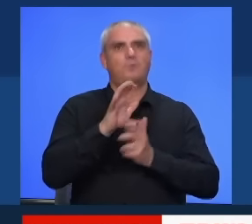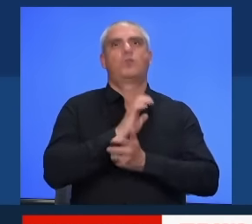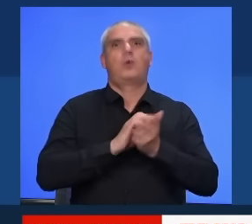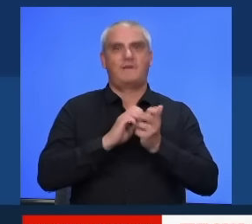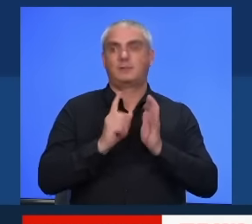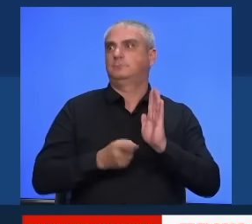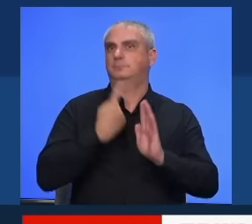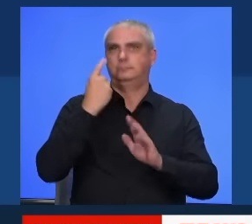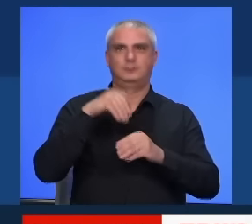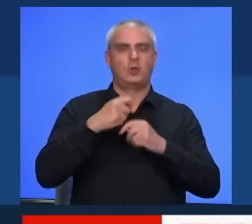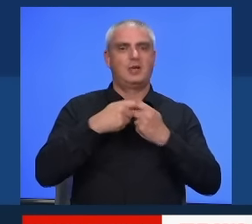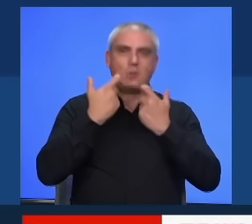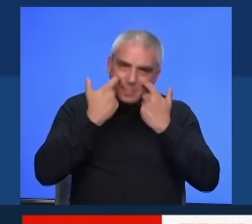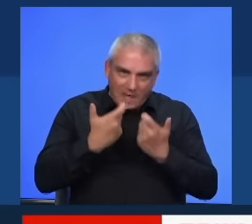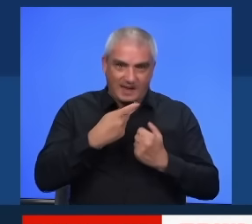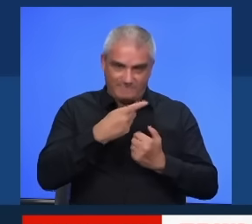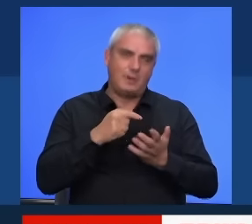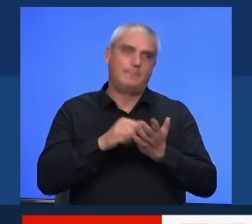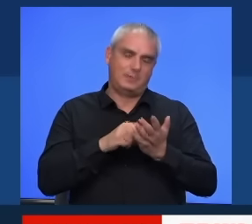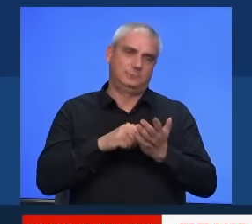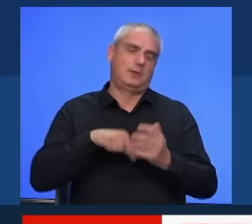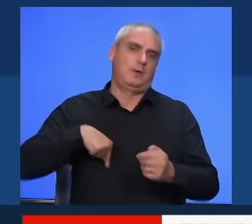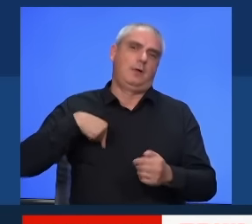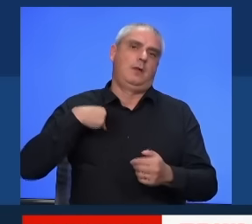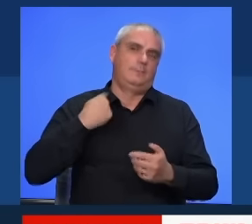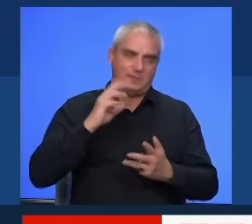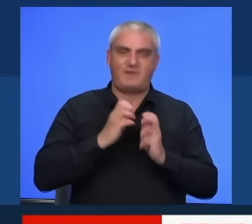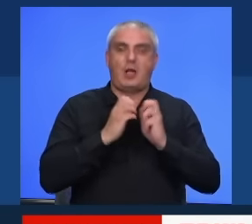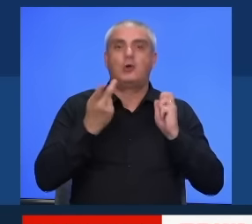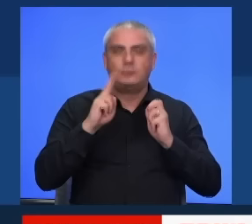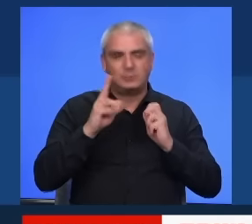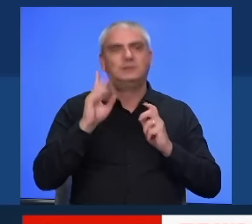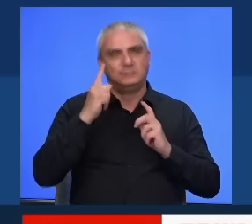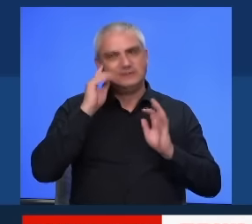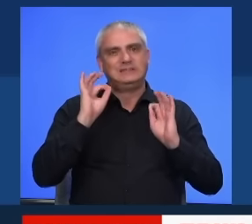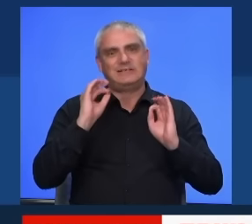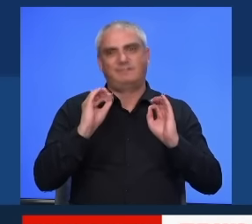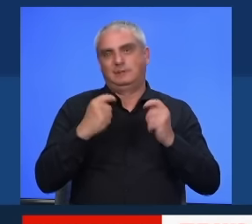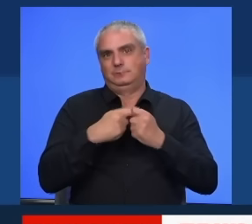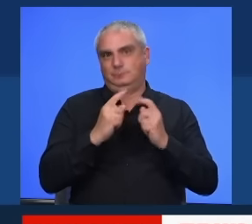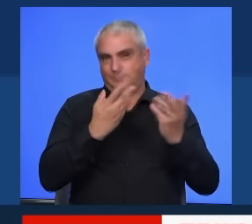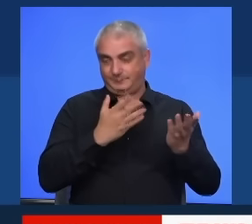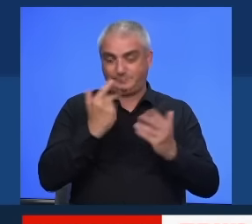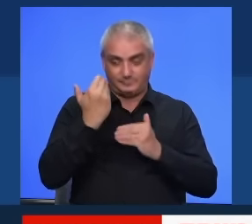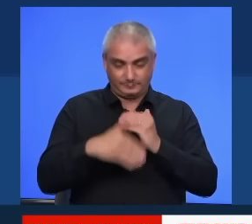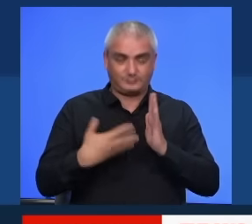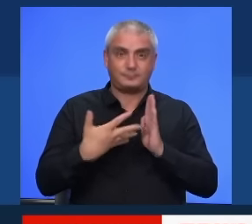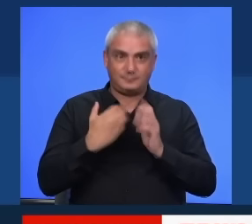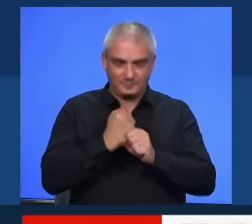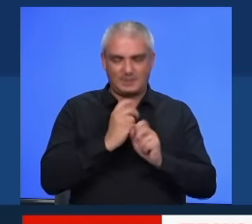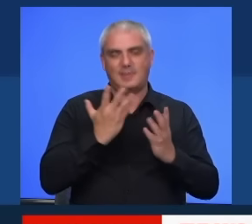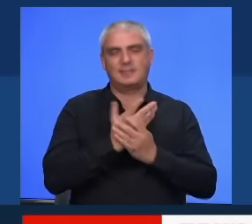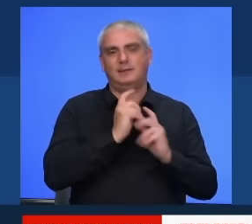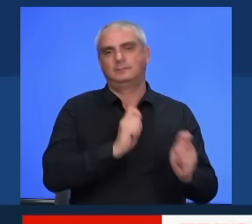תקדימית בקרב גופי האכיפה, על כן משכי הזמן, אף שהם ארוכים מהרגיל, סבירים בנסיבות העניין. עם השלמת פעולות החקירה, יועבר תיק